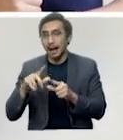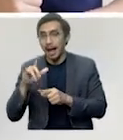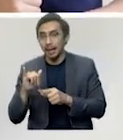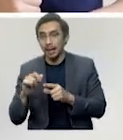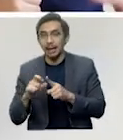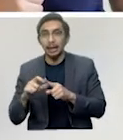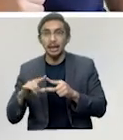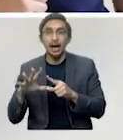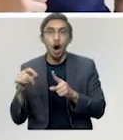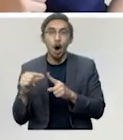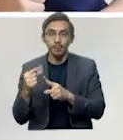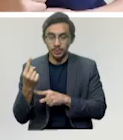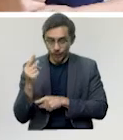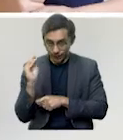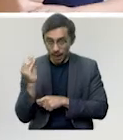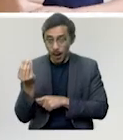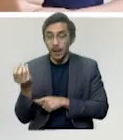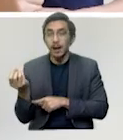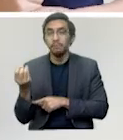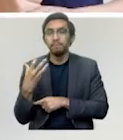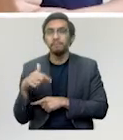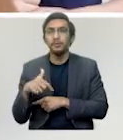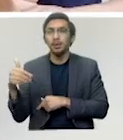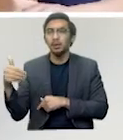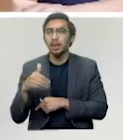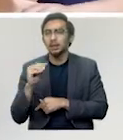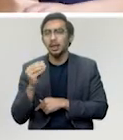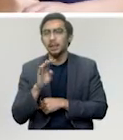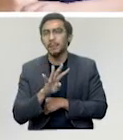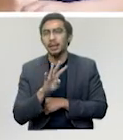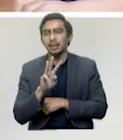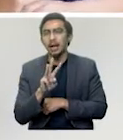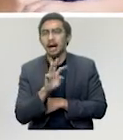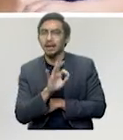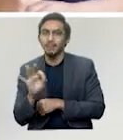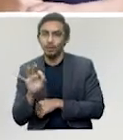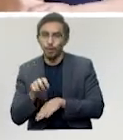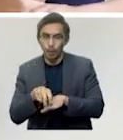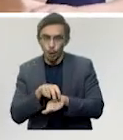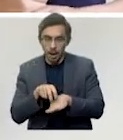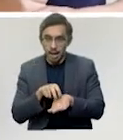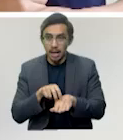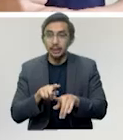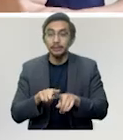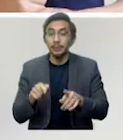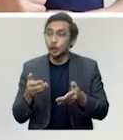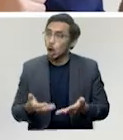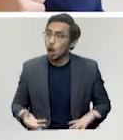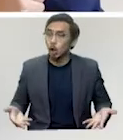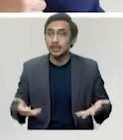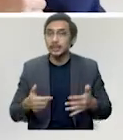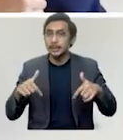mengalami atau datang ke Jakarta itu sekitar 43.000 penumpang, namun khususnya di stasiun Pasar Senen sendiri yaitu hanya